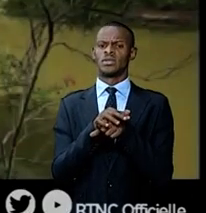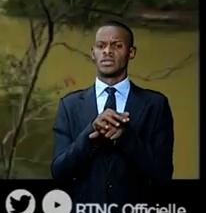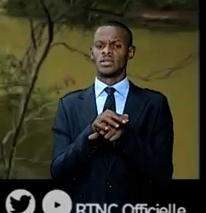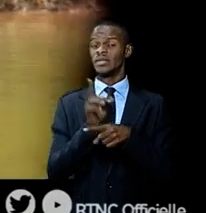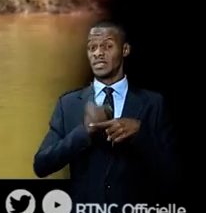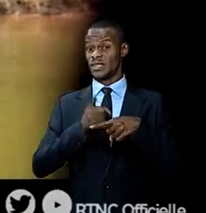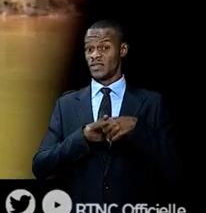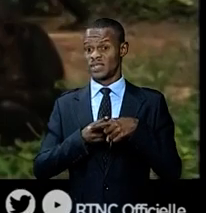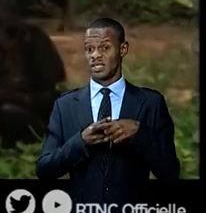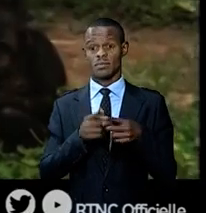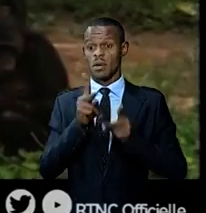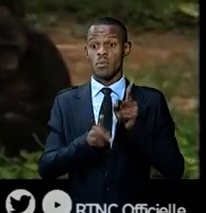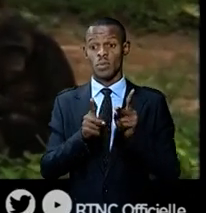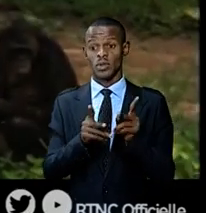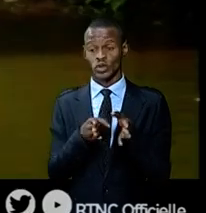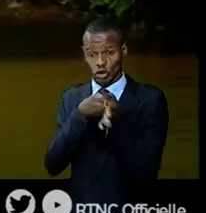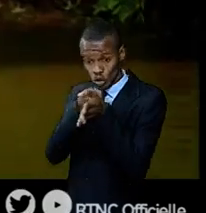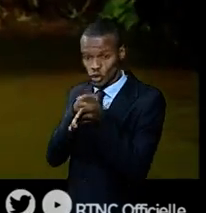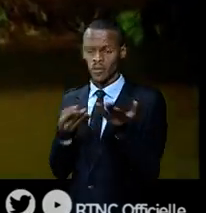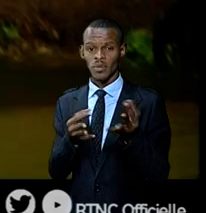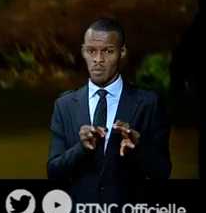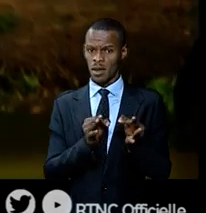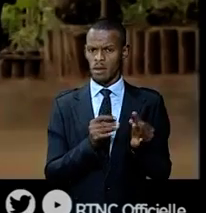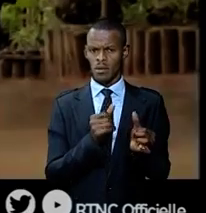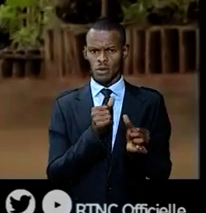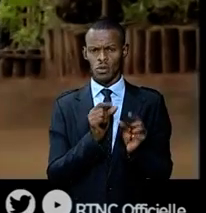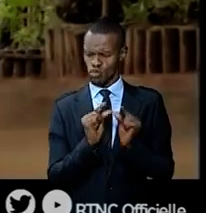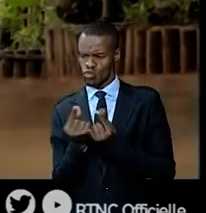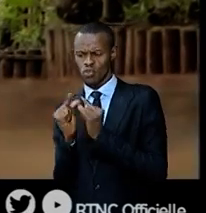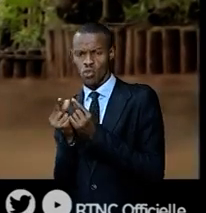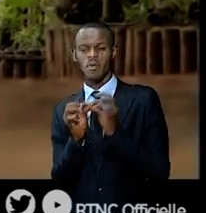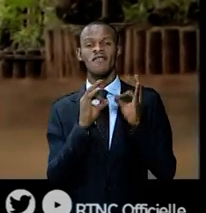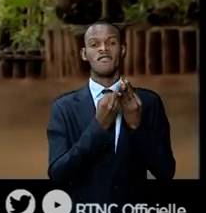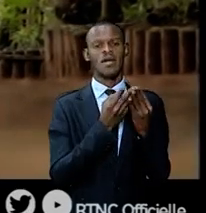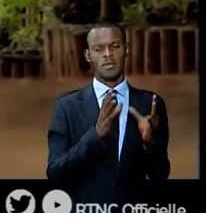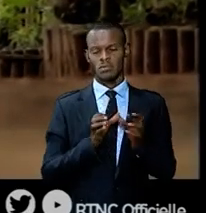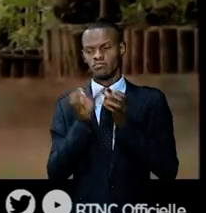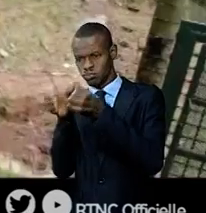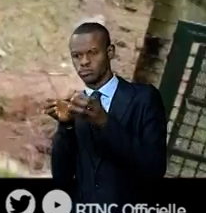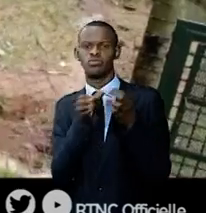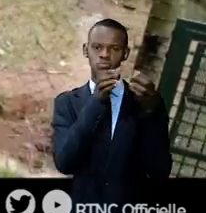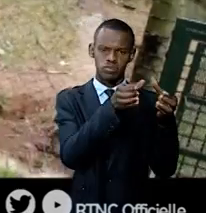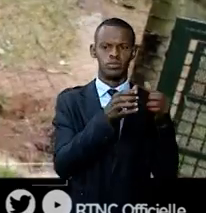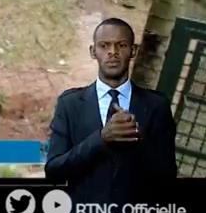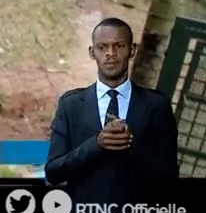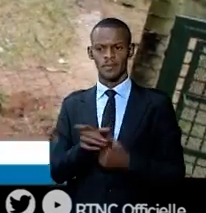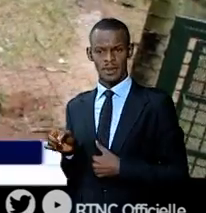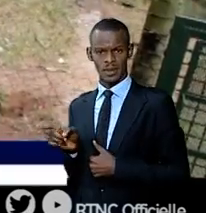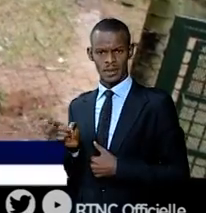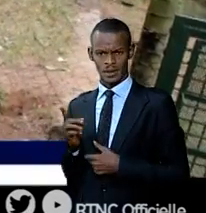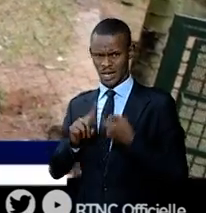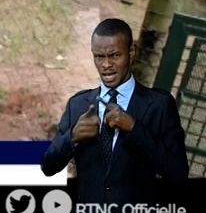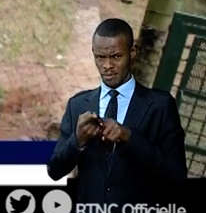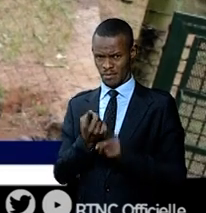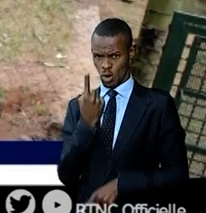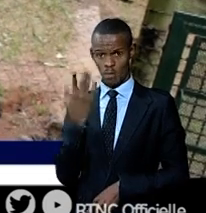domestique. Cependant, certains s'organisent en famille ou en petits groupes pour les faire. Il y a un ami qui m'a expliqué et puis j'ai déjà été encore une